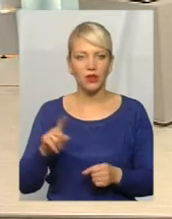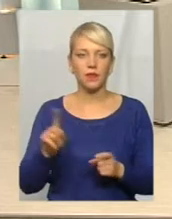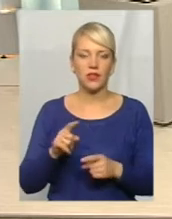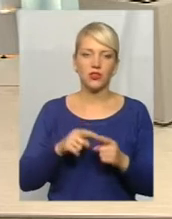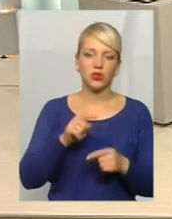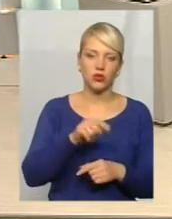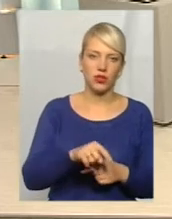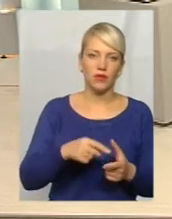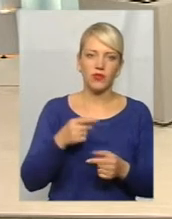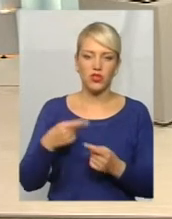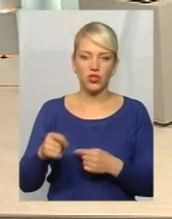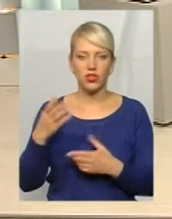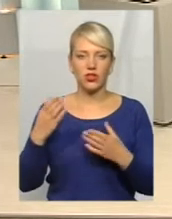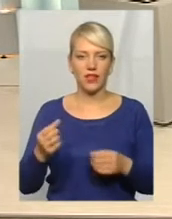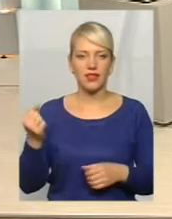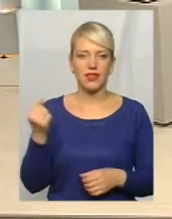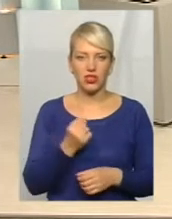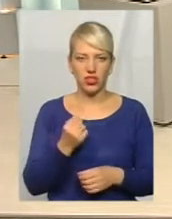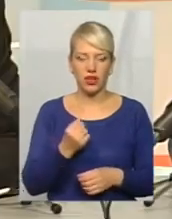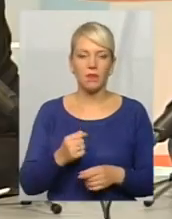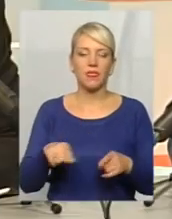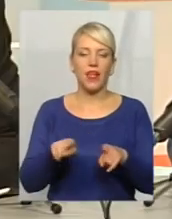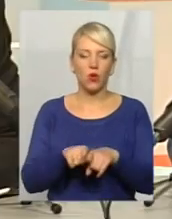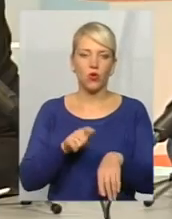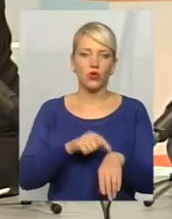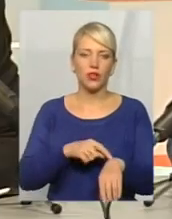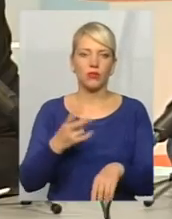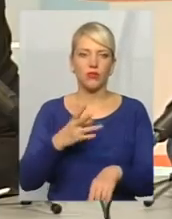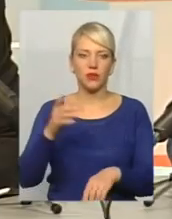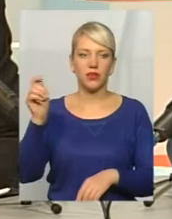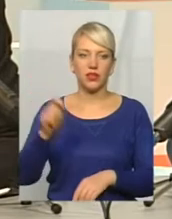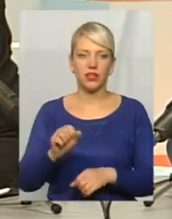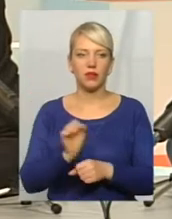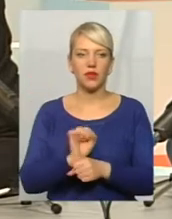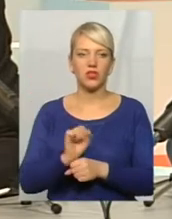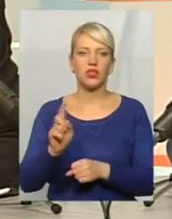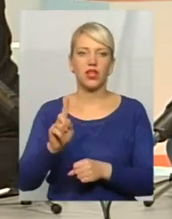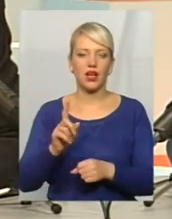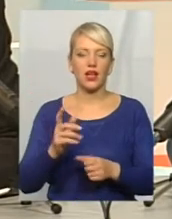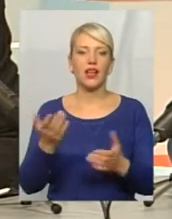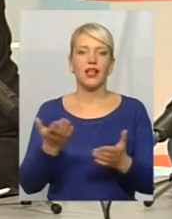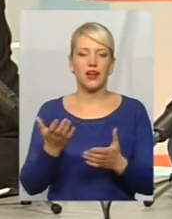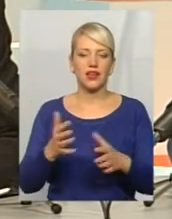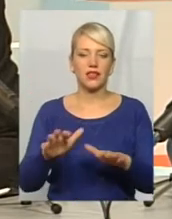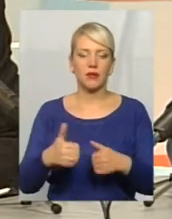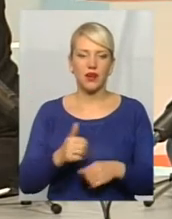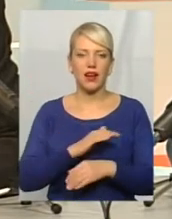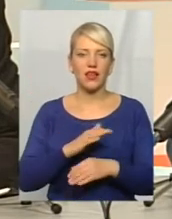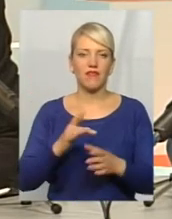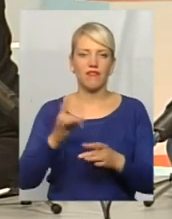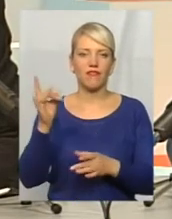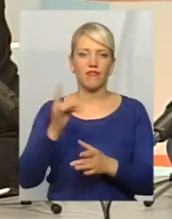чи інший день тижня в таку-то годину має приїхати машина, яка забирає негабарит. І оцей от